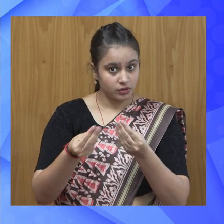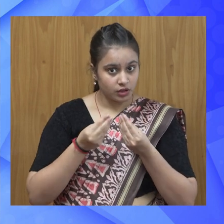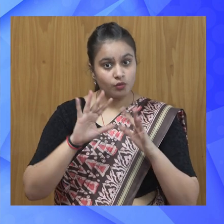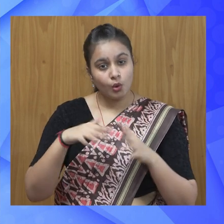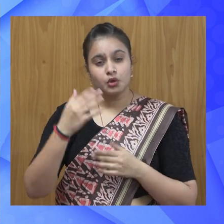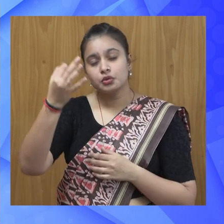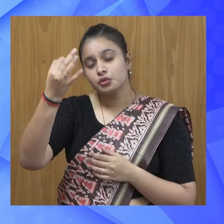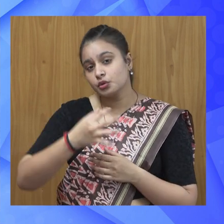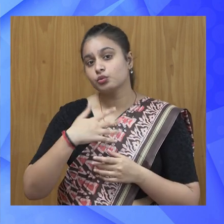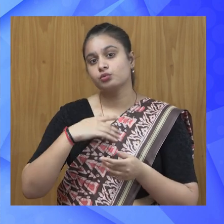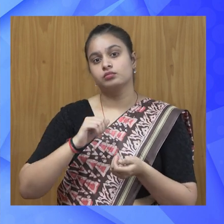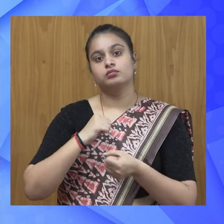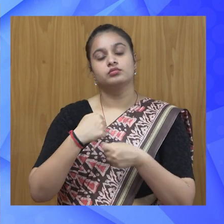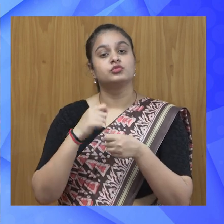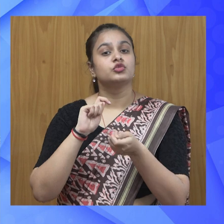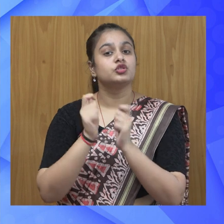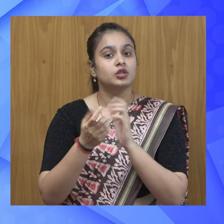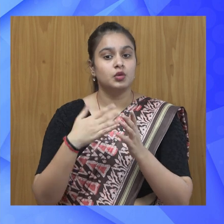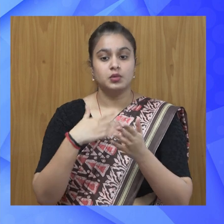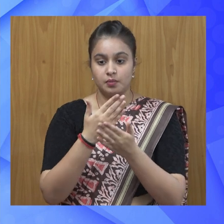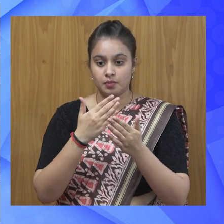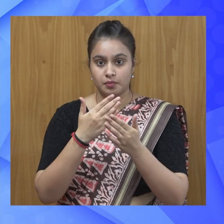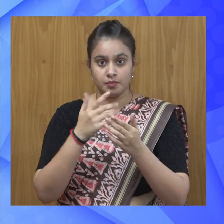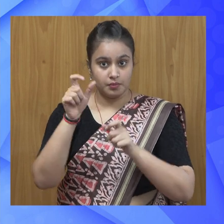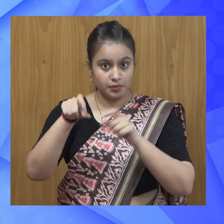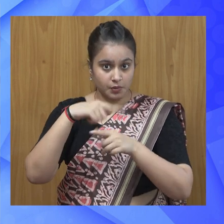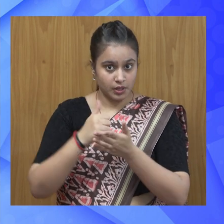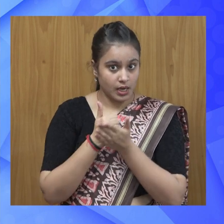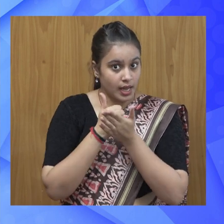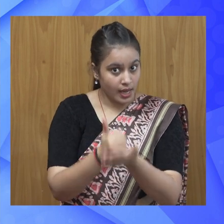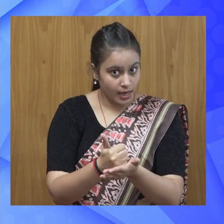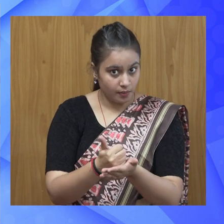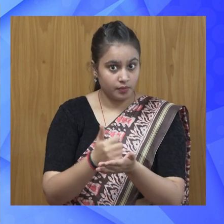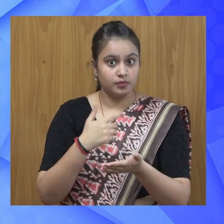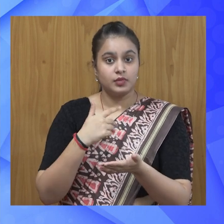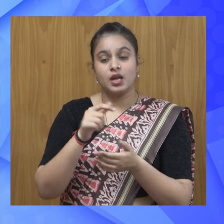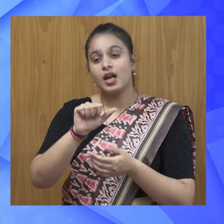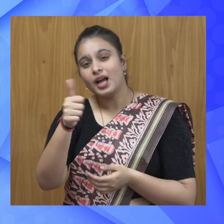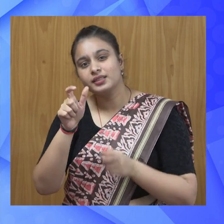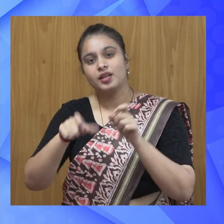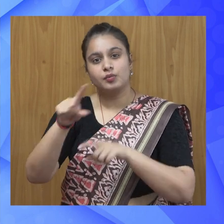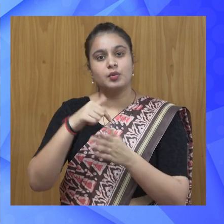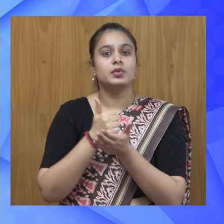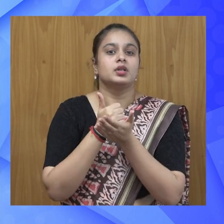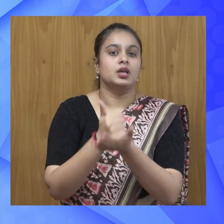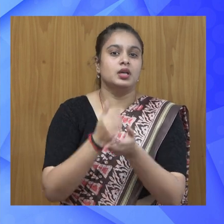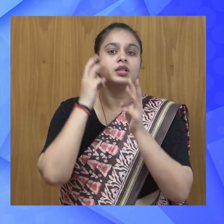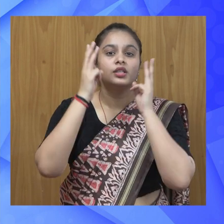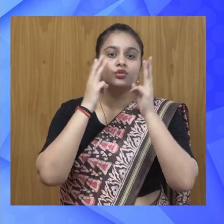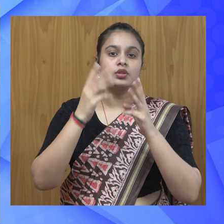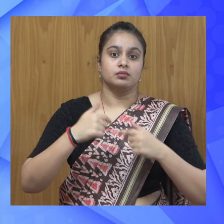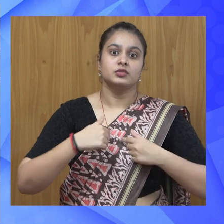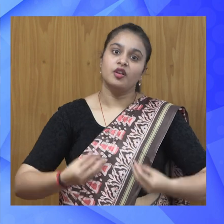करके दे, कुछ लोग मदद करें जो कम भाग्यशाली हो, क्योंकि हेल्पिंग अदर्स इज ऑल्सो ए स्ट्रेस बस्टर, आपको खुद